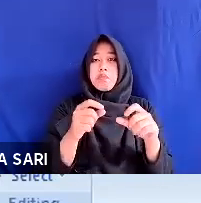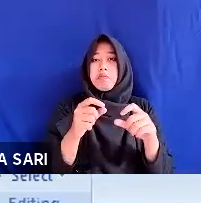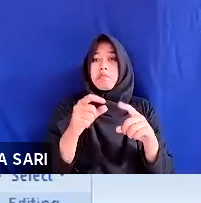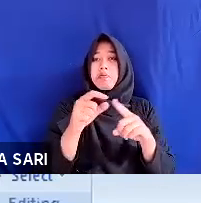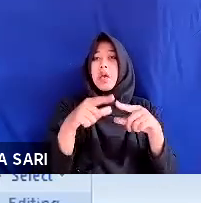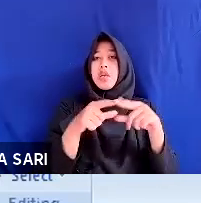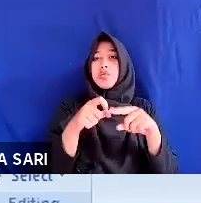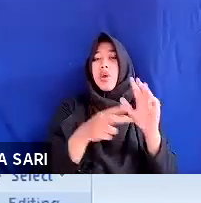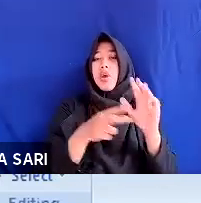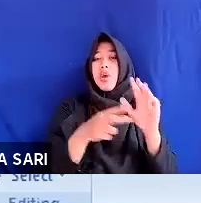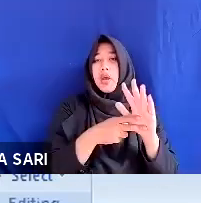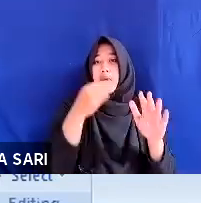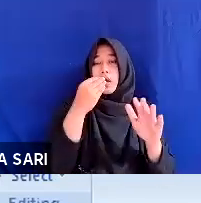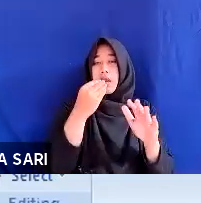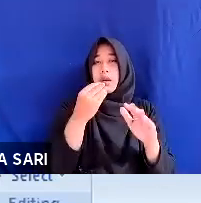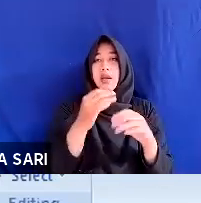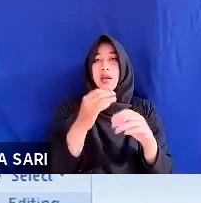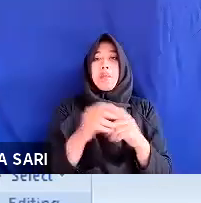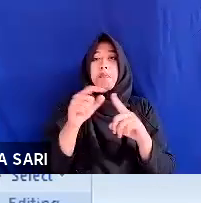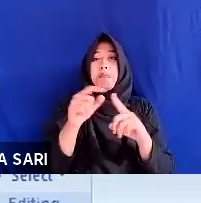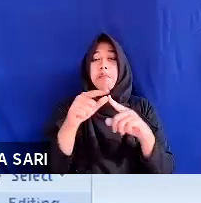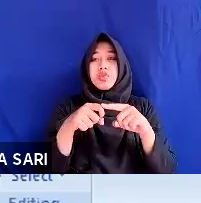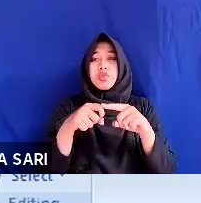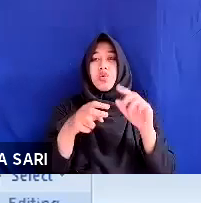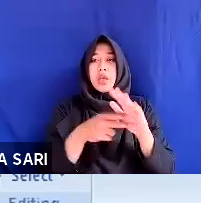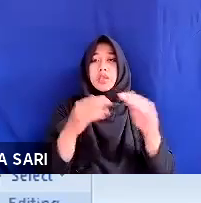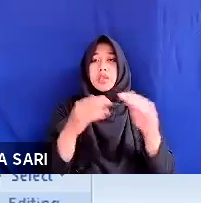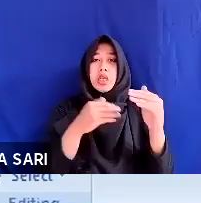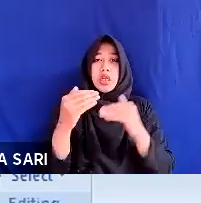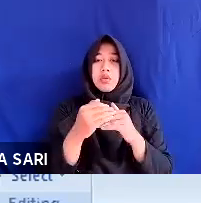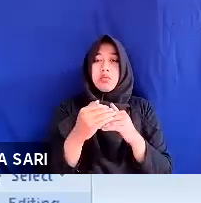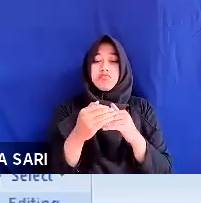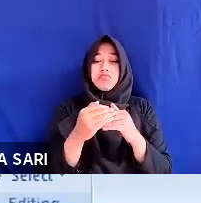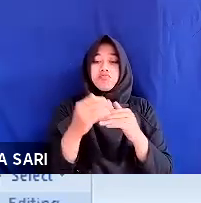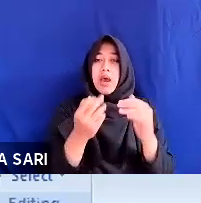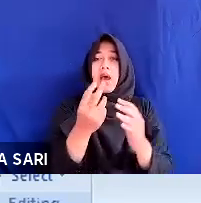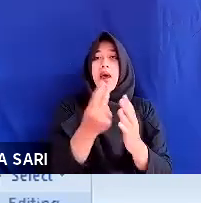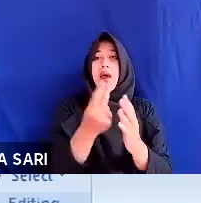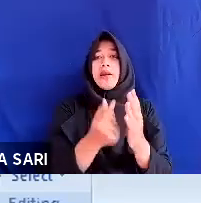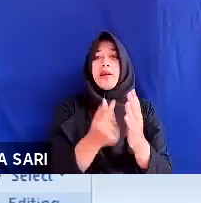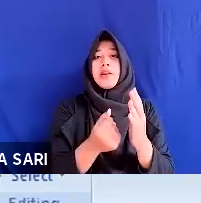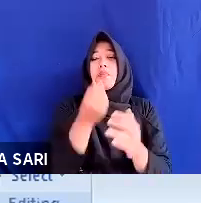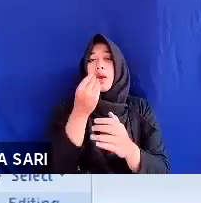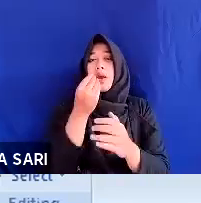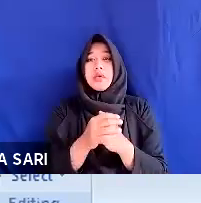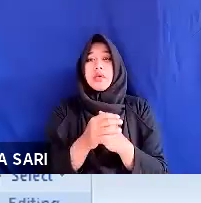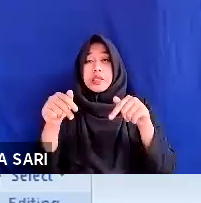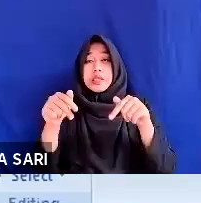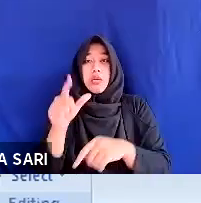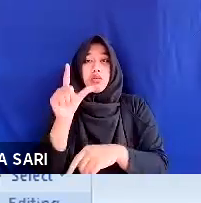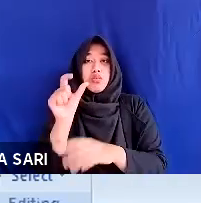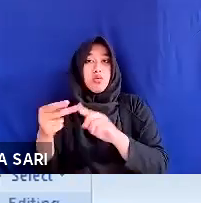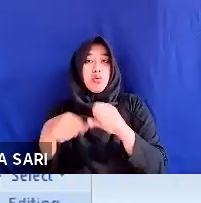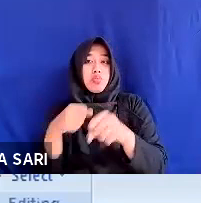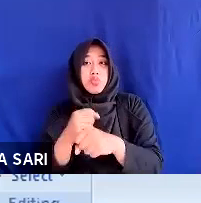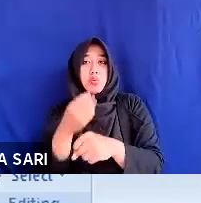harga gabah. Hari ini lumbung itu lebih ke gabah. Jadi lumbung itu lebih ke beras. Nah,